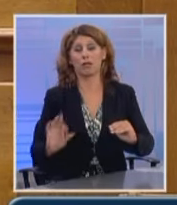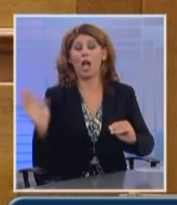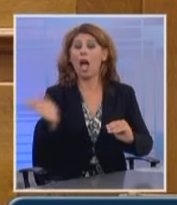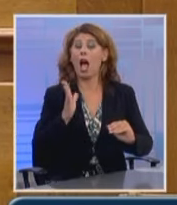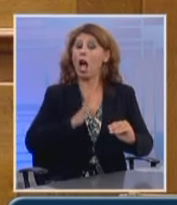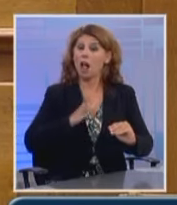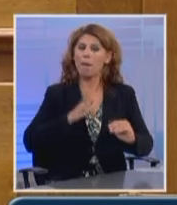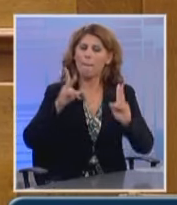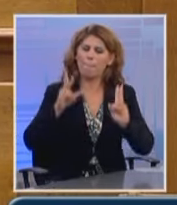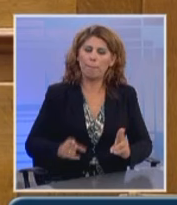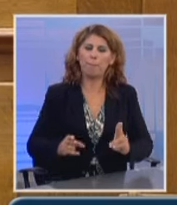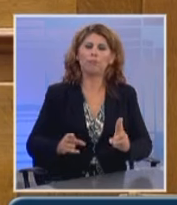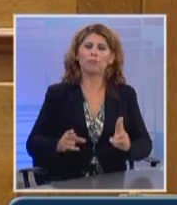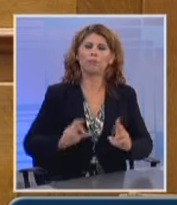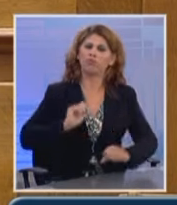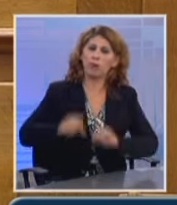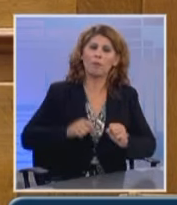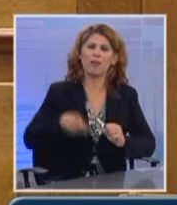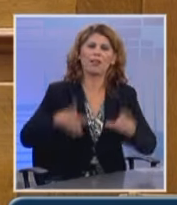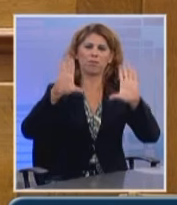να προσπαθούν, σταματάει η ζωή.